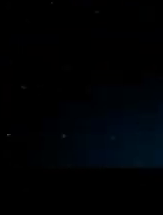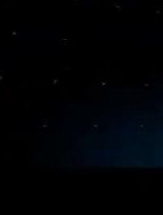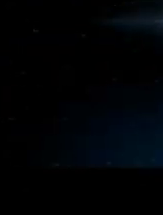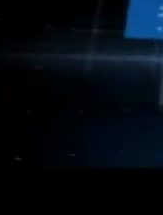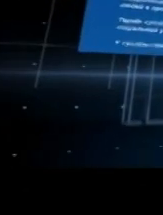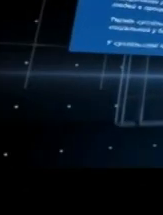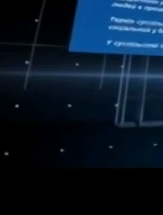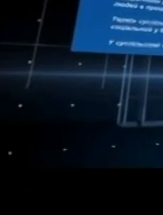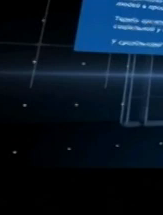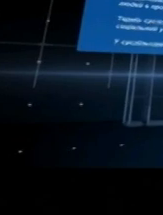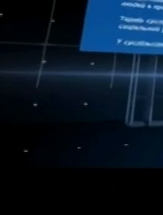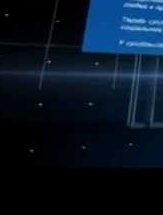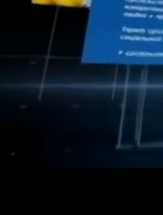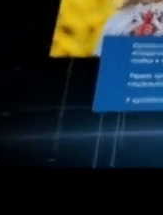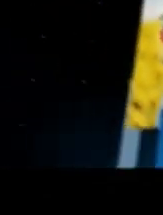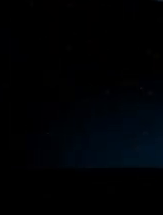Музика